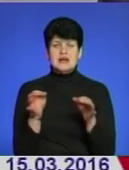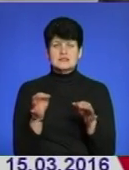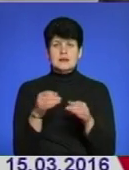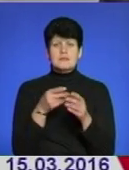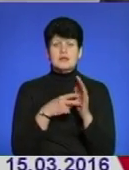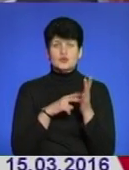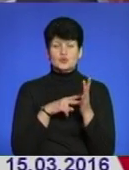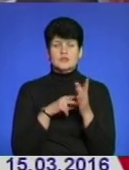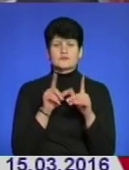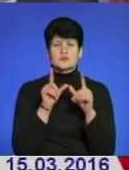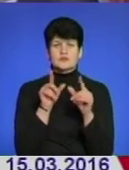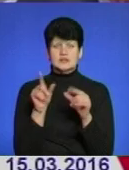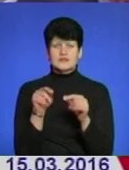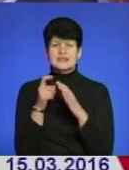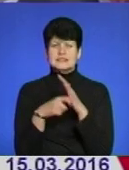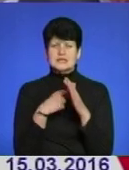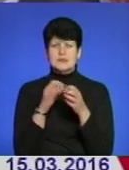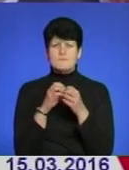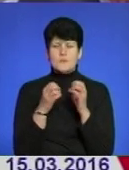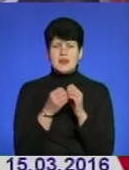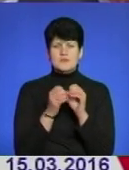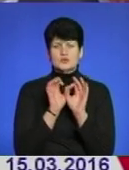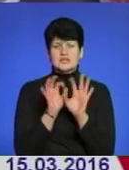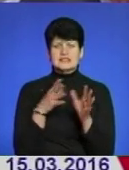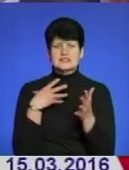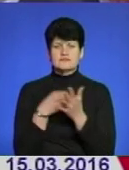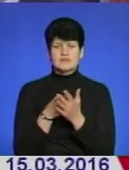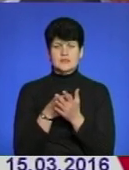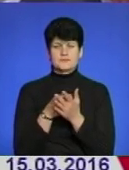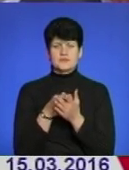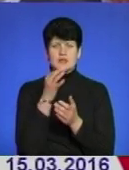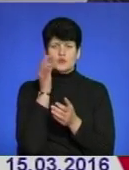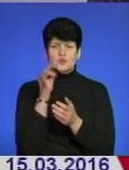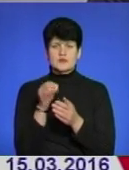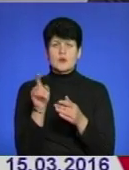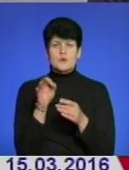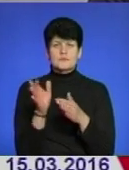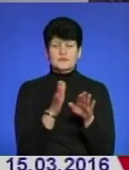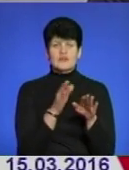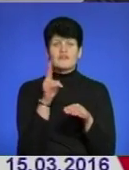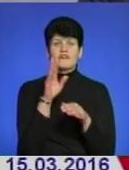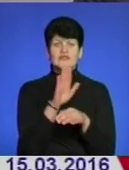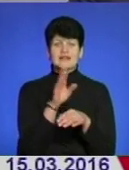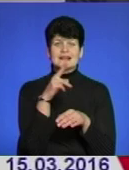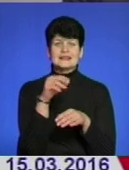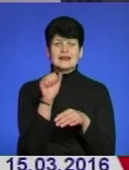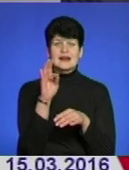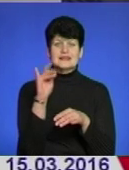громади і дізнатися основні проблеми, поділитися власним досвідом для їх усунення. В Данії це